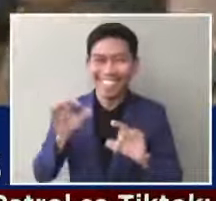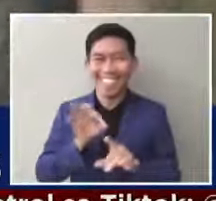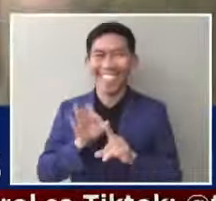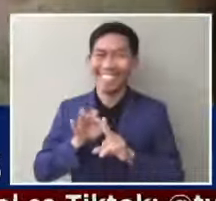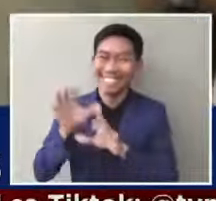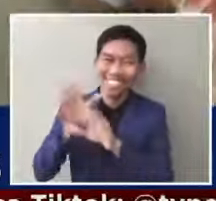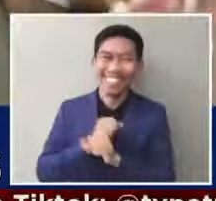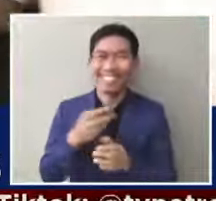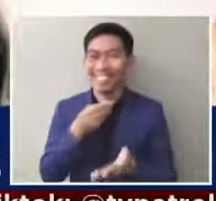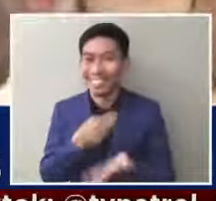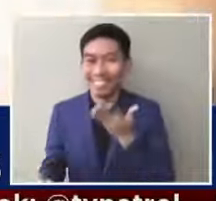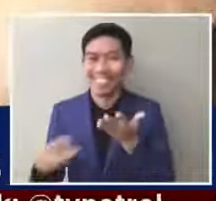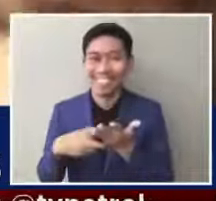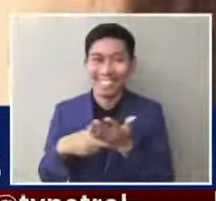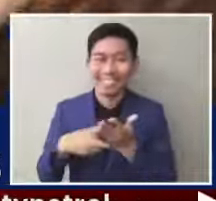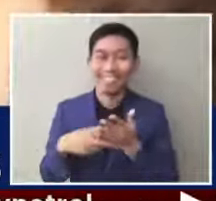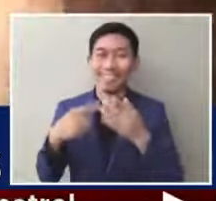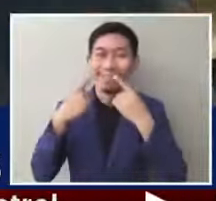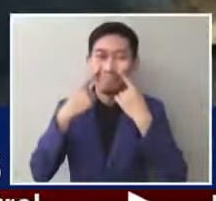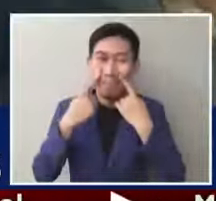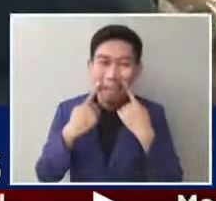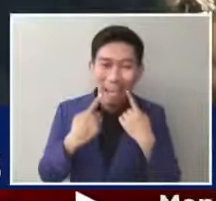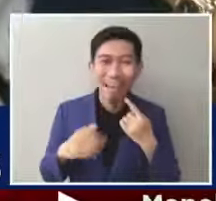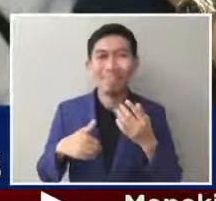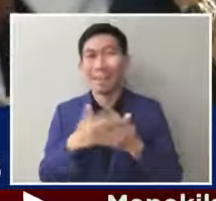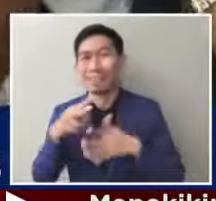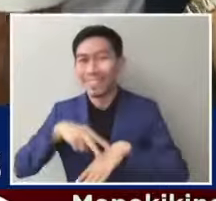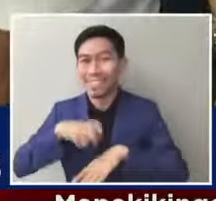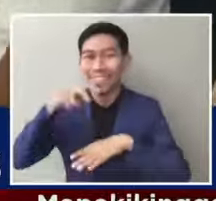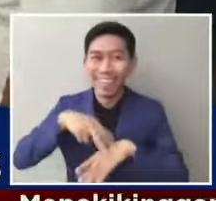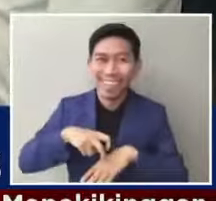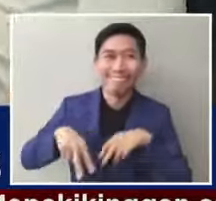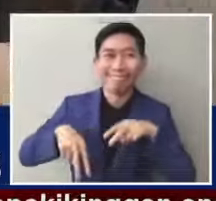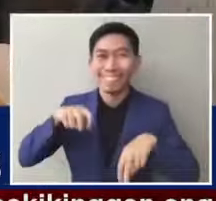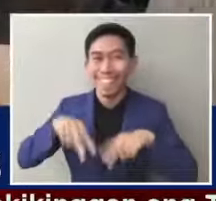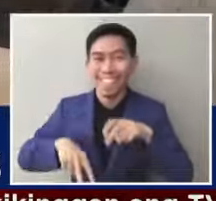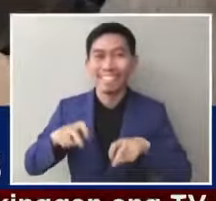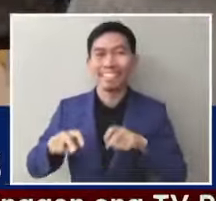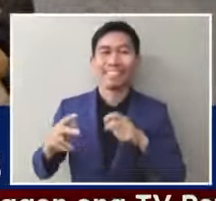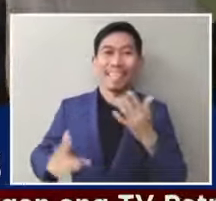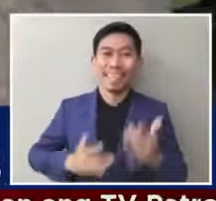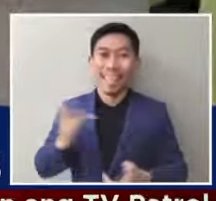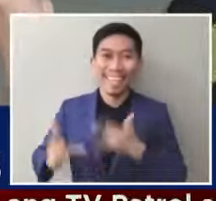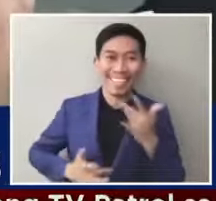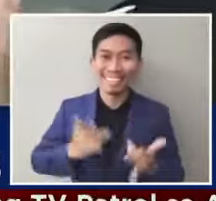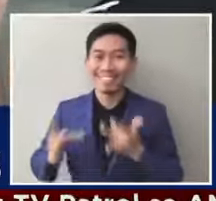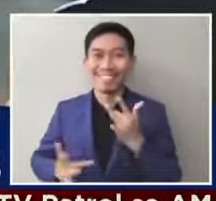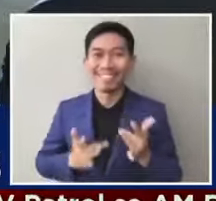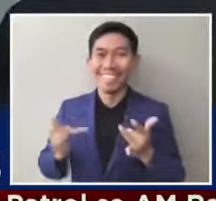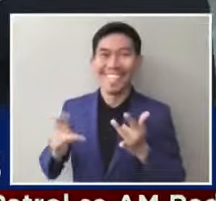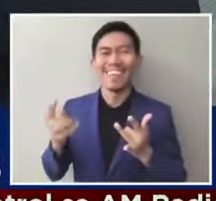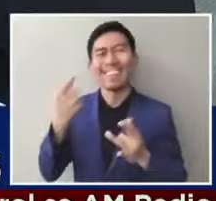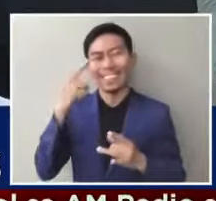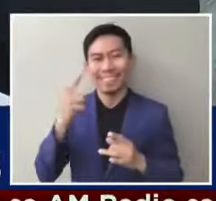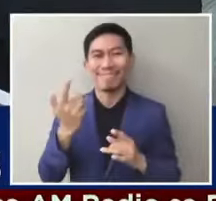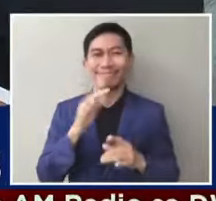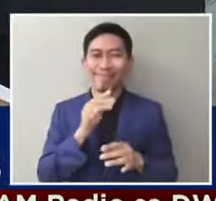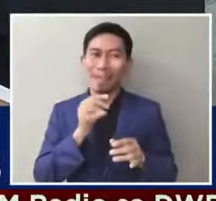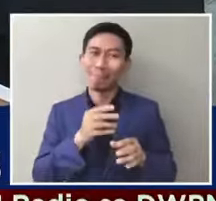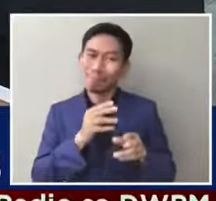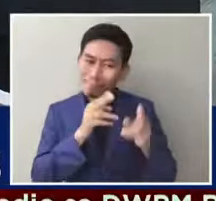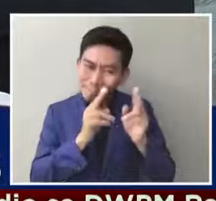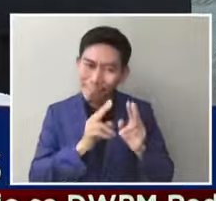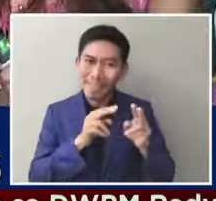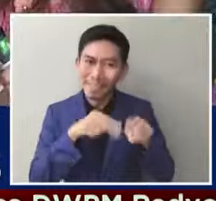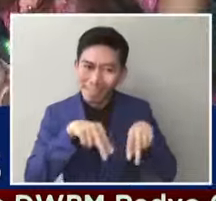May napapaluha, may napapatalon. Ramdam ang excitement nila para sa mga idolo. Sa aming panayam sa Beanie